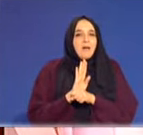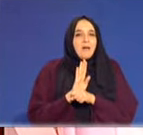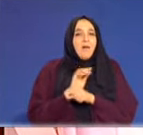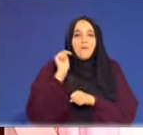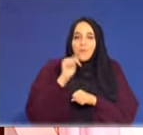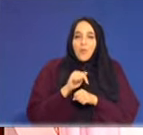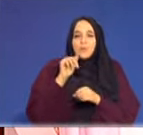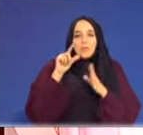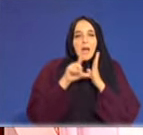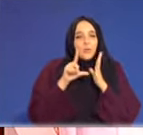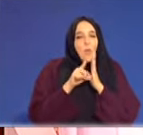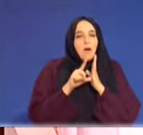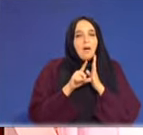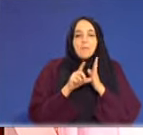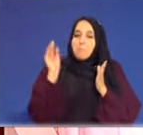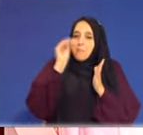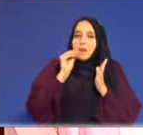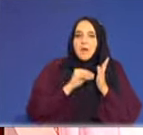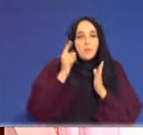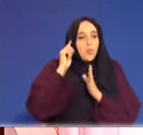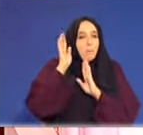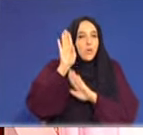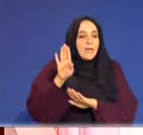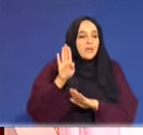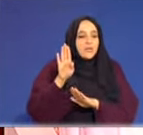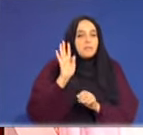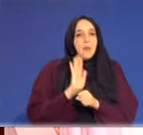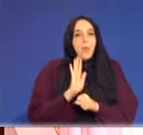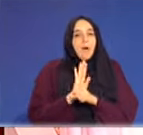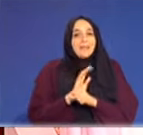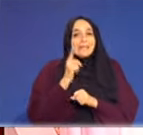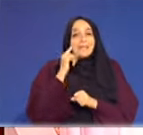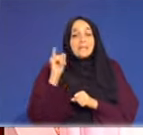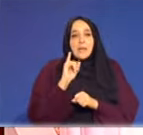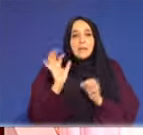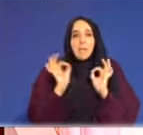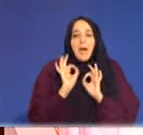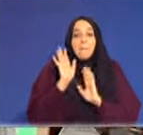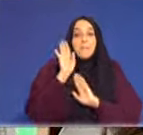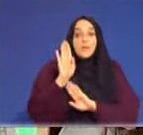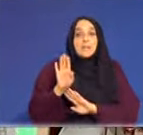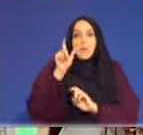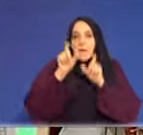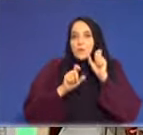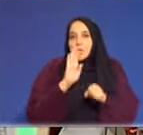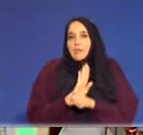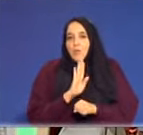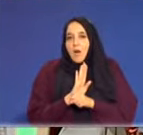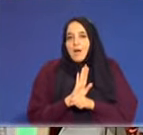تتقرر للشهود. إذا لم ترافق الحماية